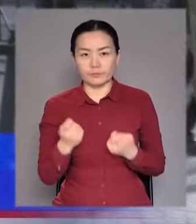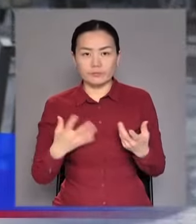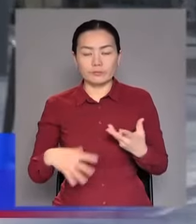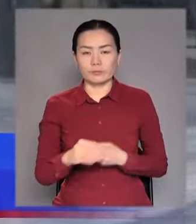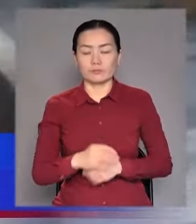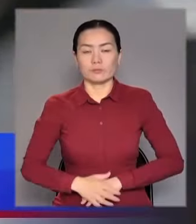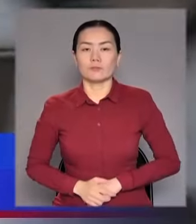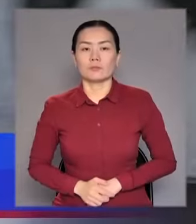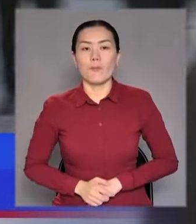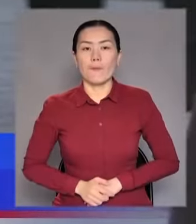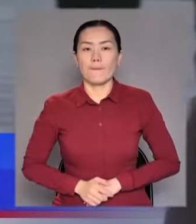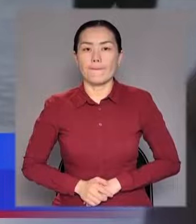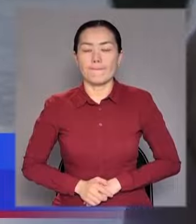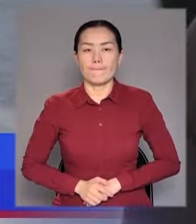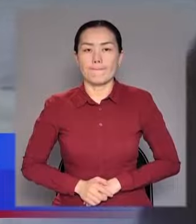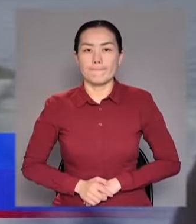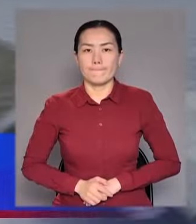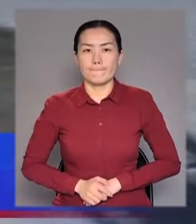14-ші наурыз.